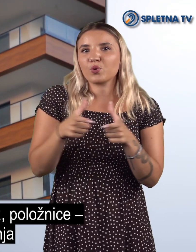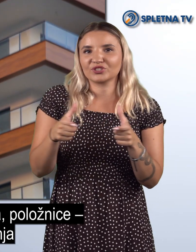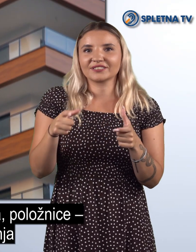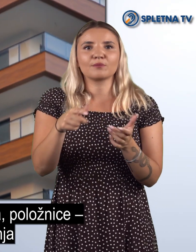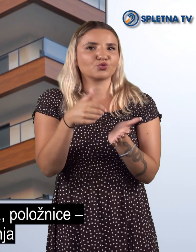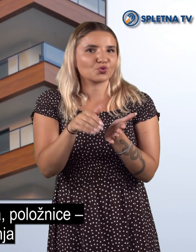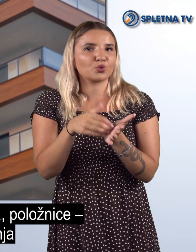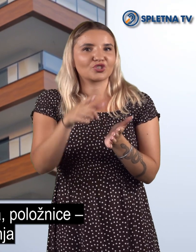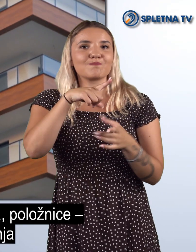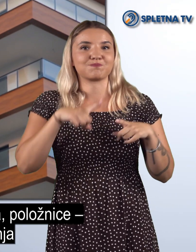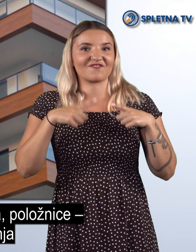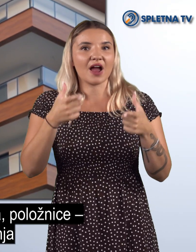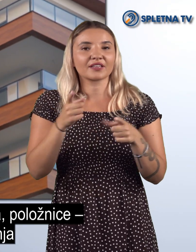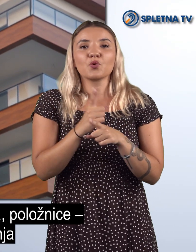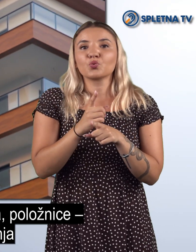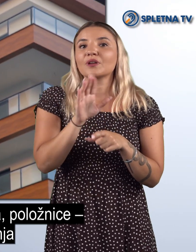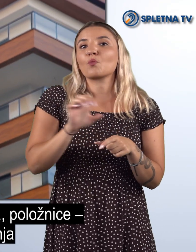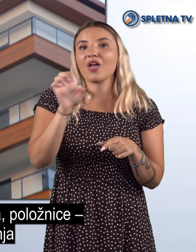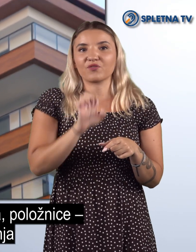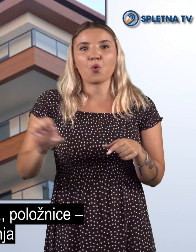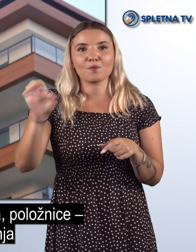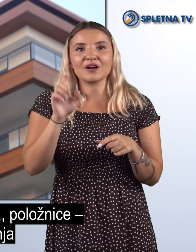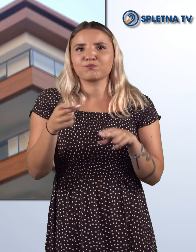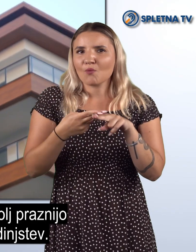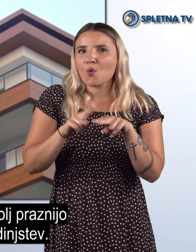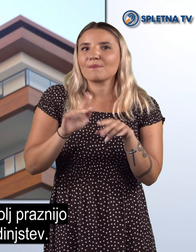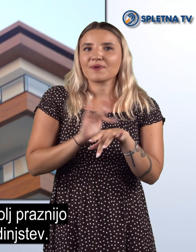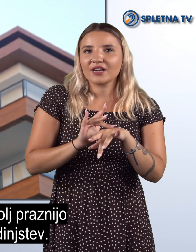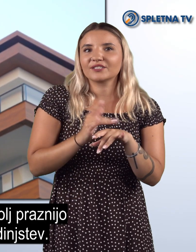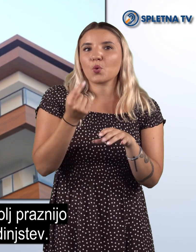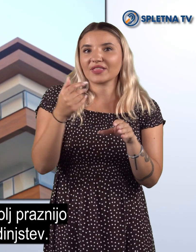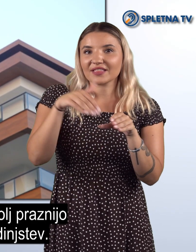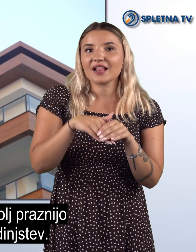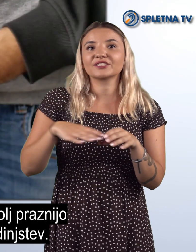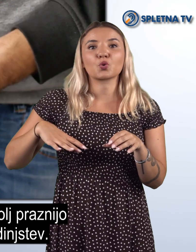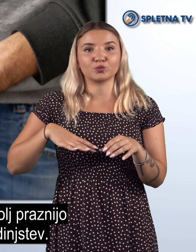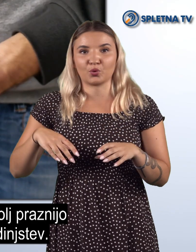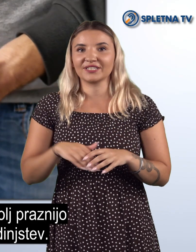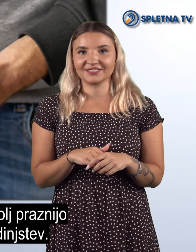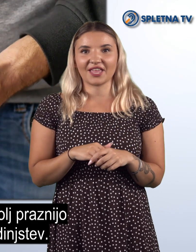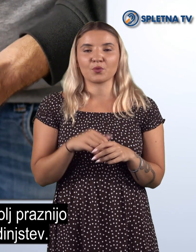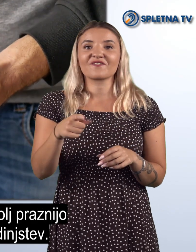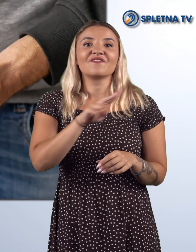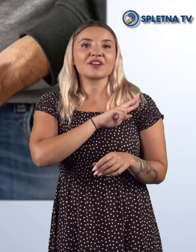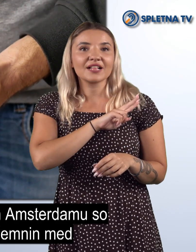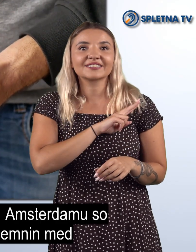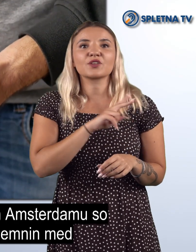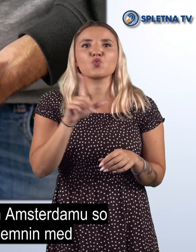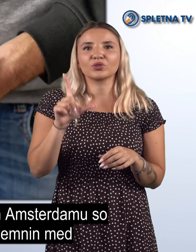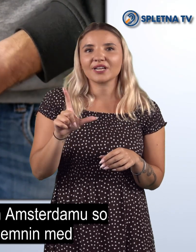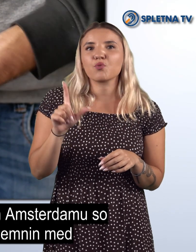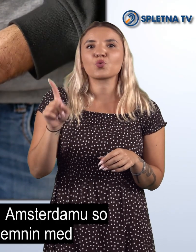Stanovanje, najemnina, položnice. Stroški bivanja tudi po Evropi vse bolj praznijo denarnice